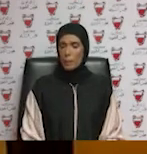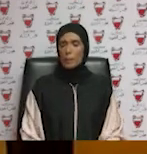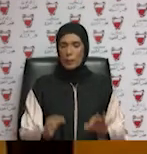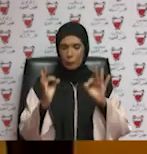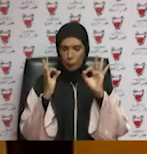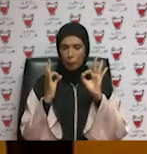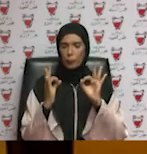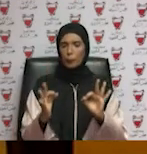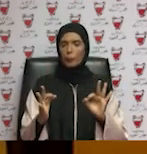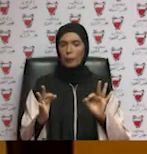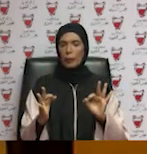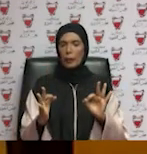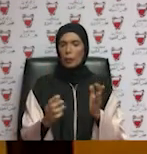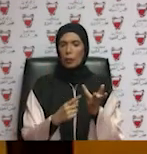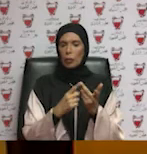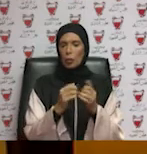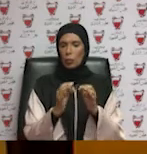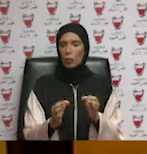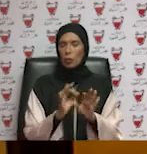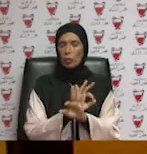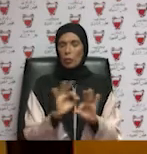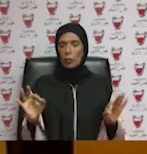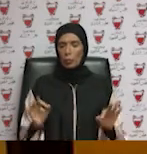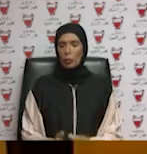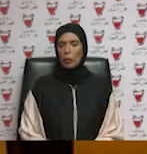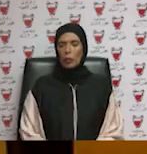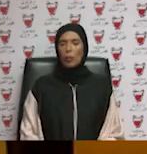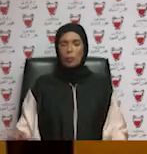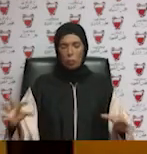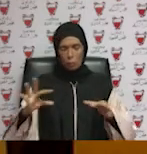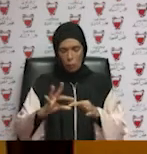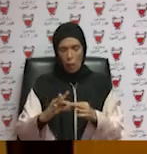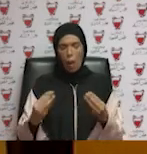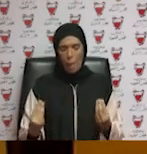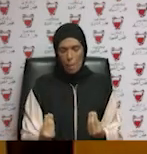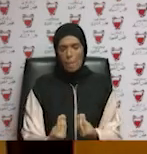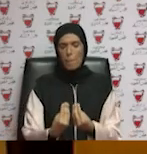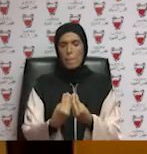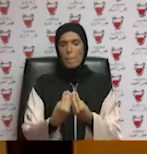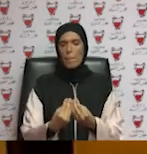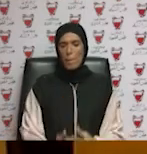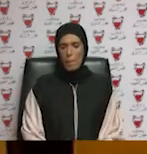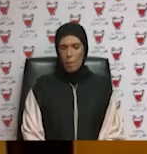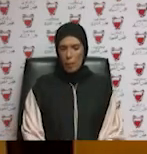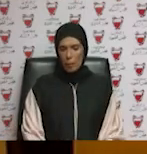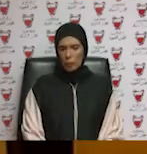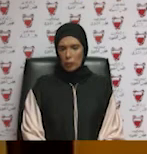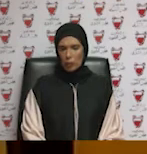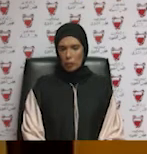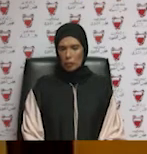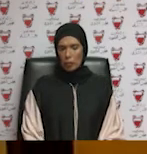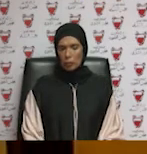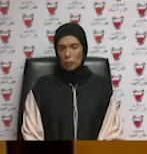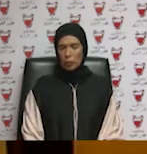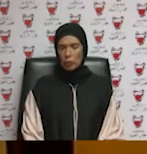التأكد من أن هاي الاشتراطات مستوفية. وأنا أتفق تماماً باللي ذكره سعادة الأخ